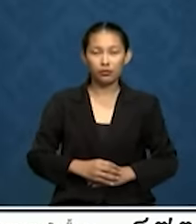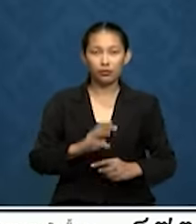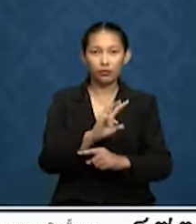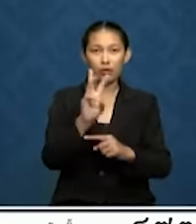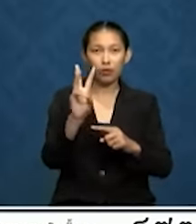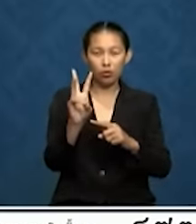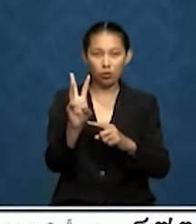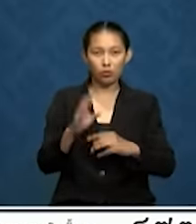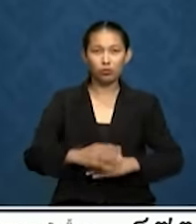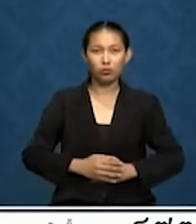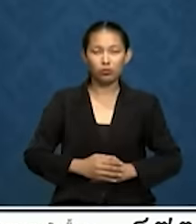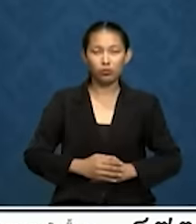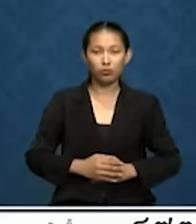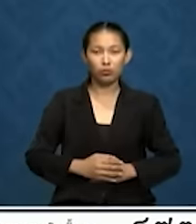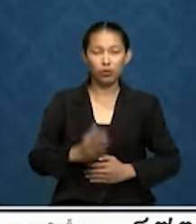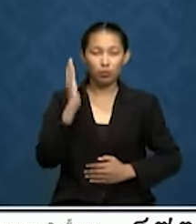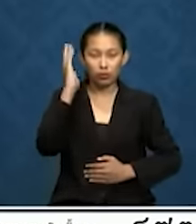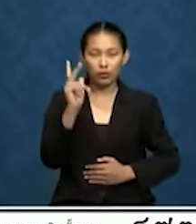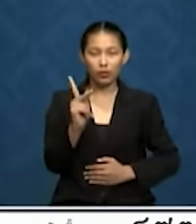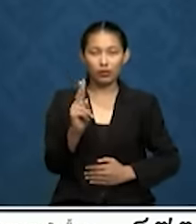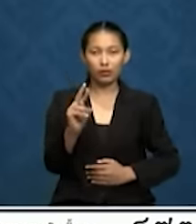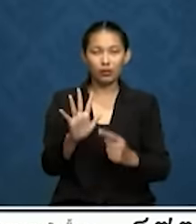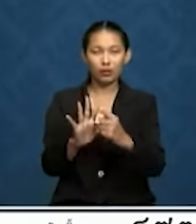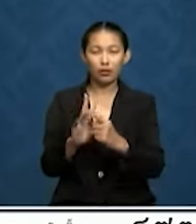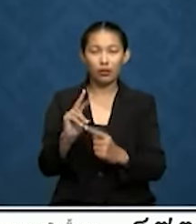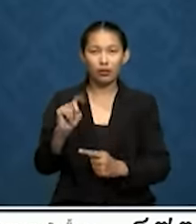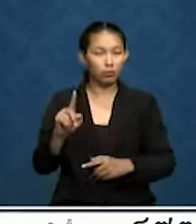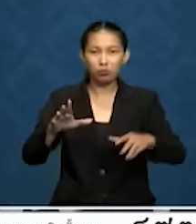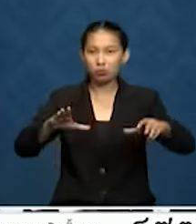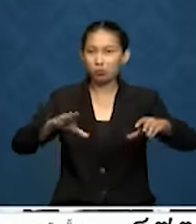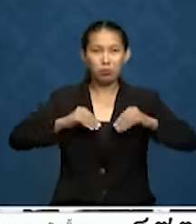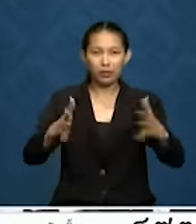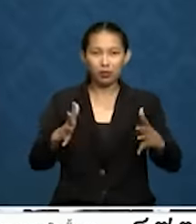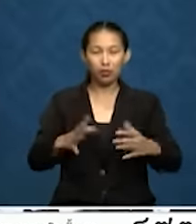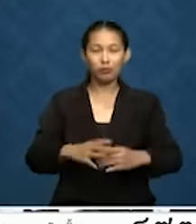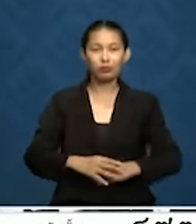6นายกรุณพลเทียนสุวรรณ ไม่เห็นชอบครับ